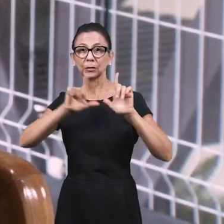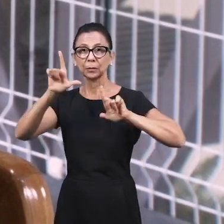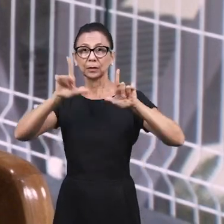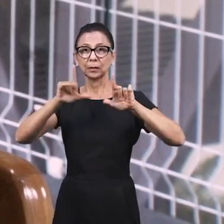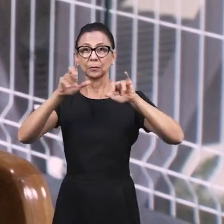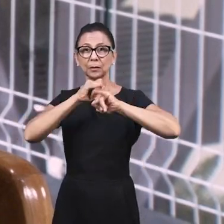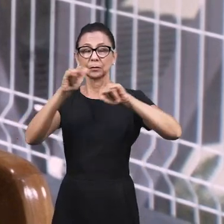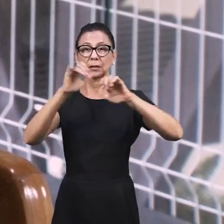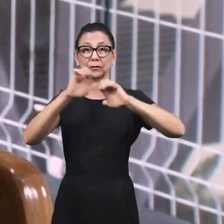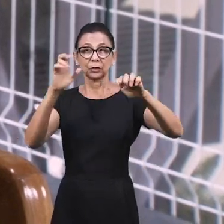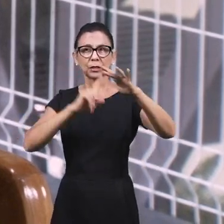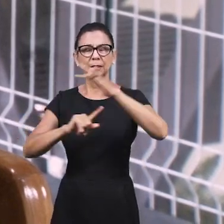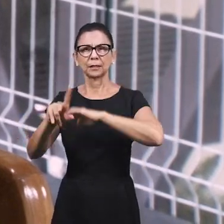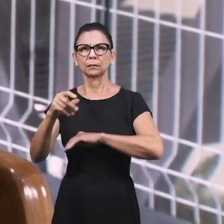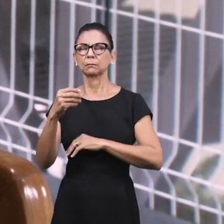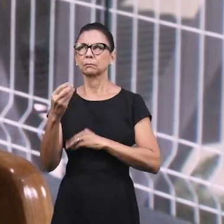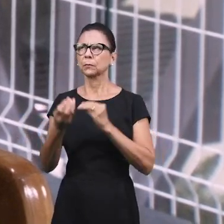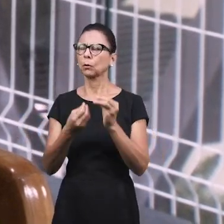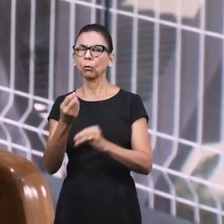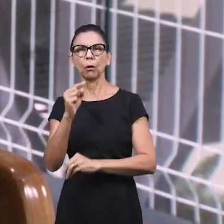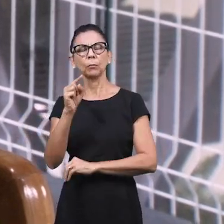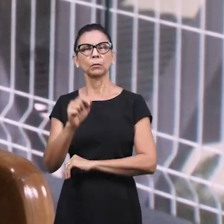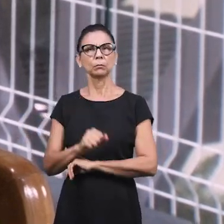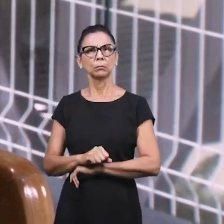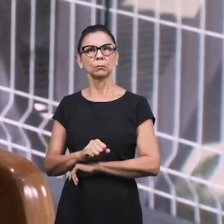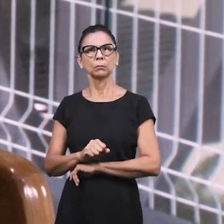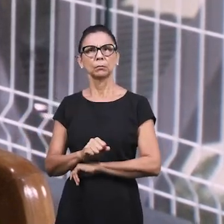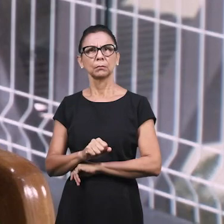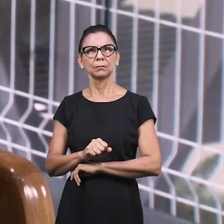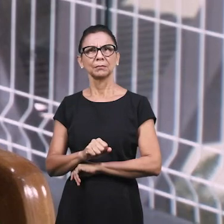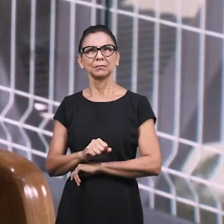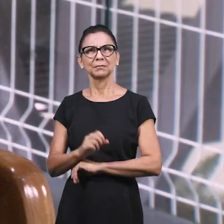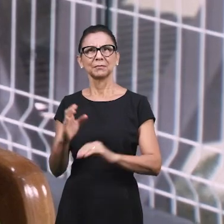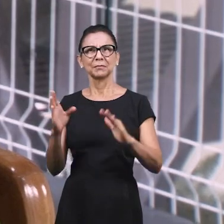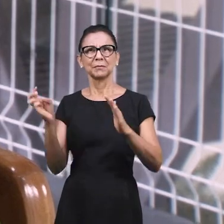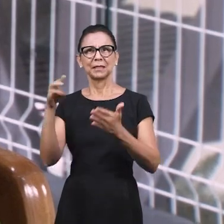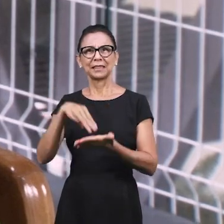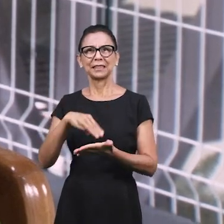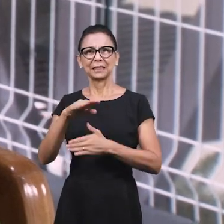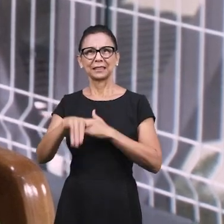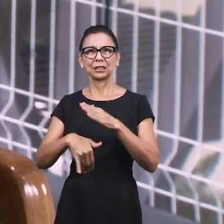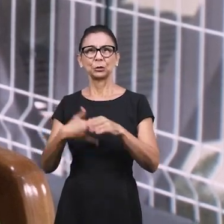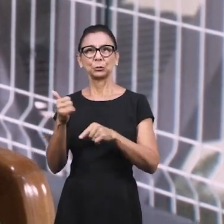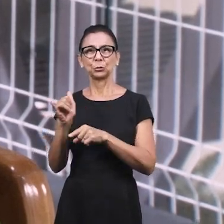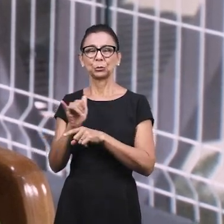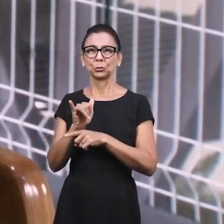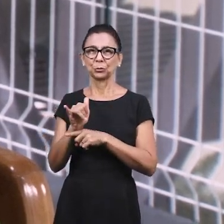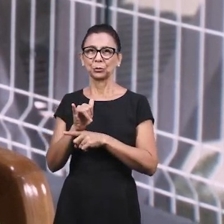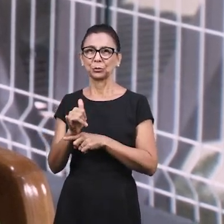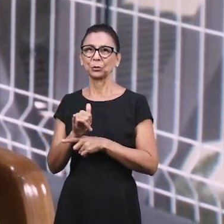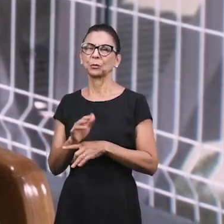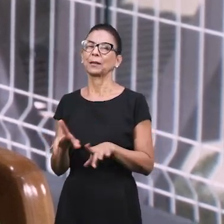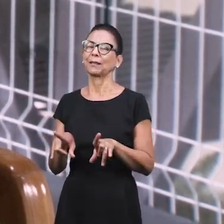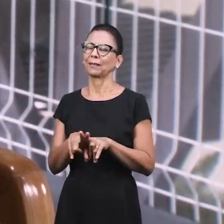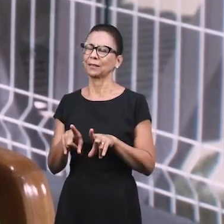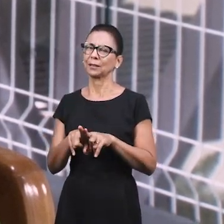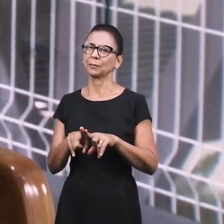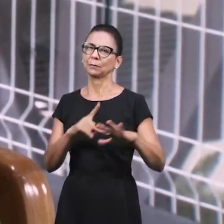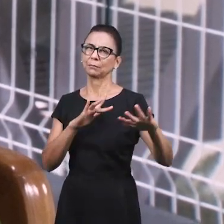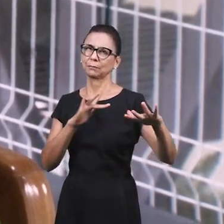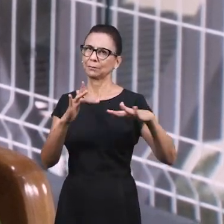éternel. Comment faire cela? À travers le canal de l'Église chrétienne Maranatha sur YouTube, en plus de nos